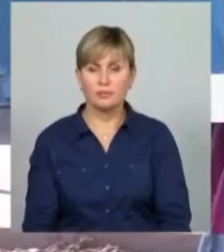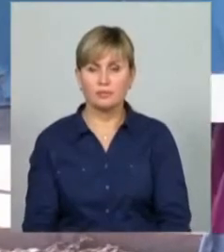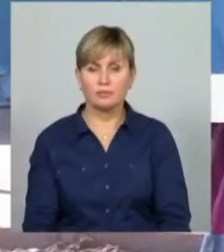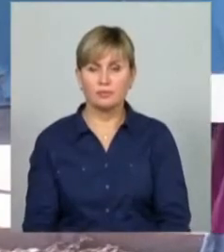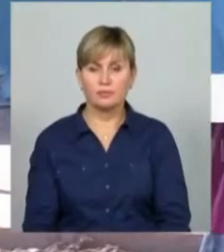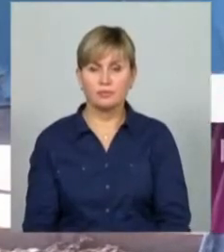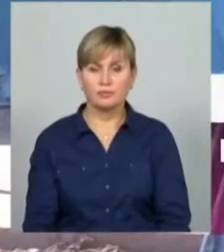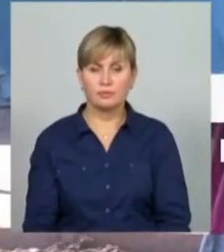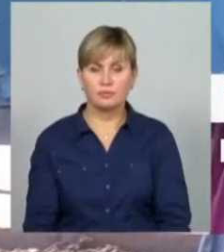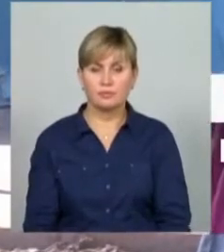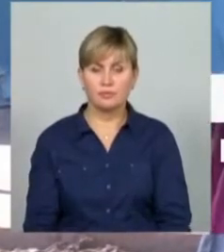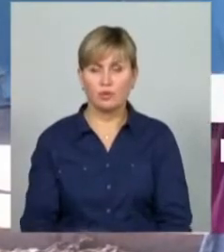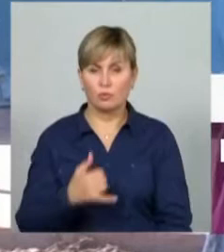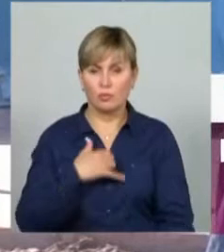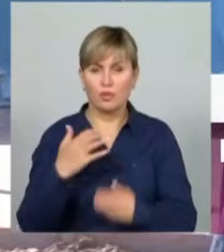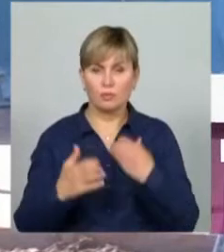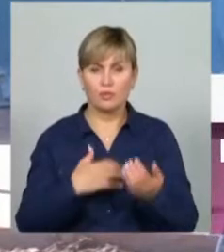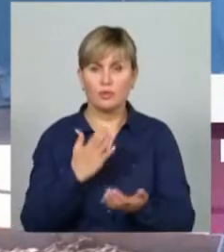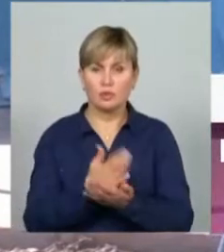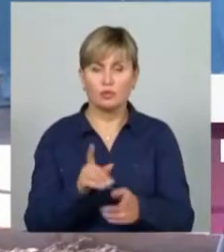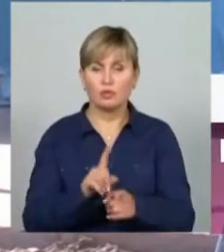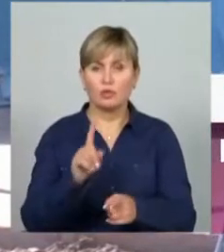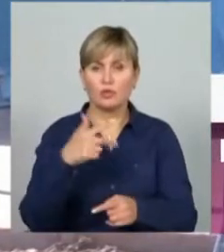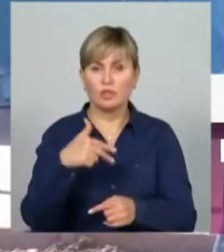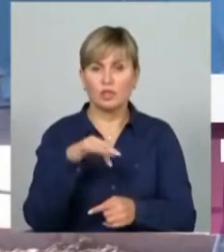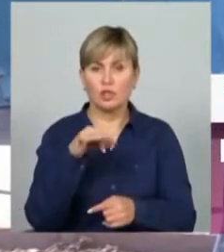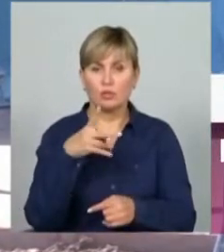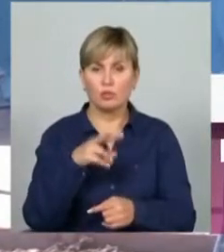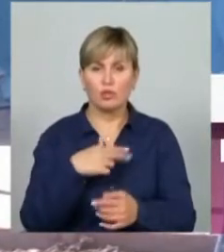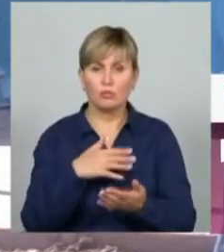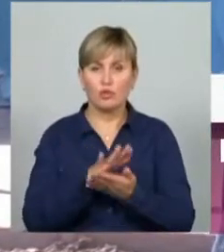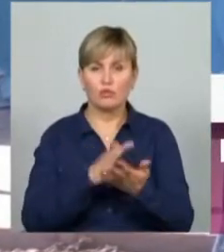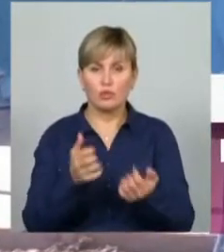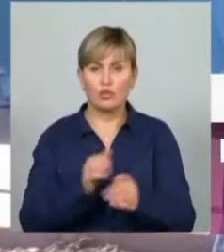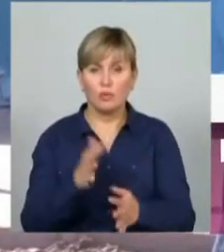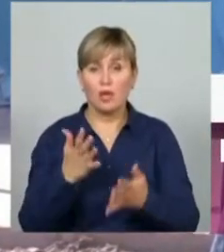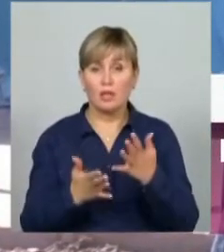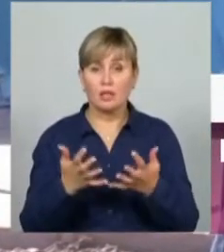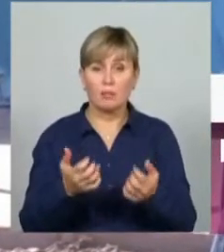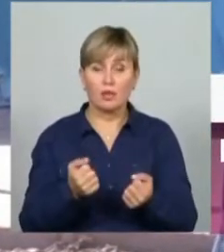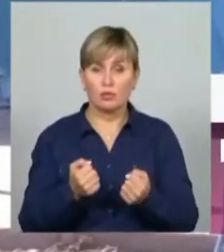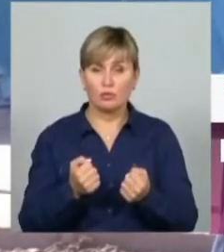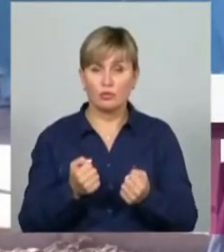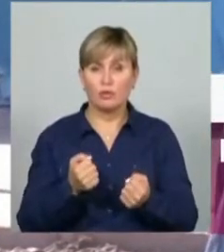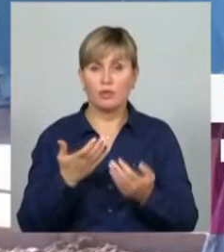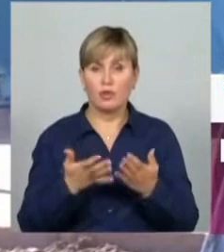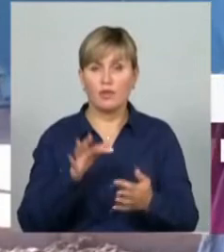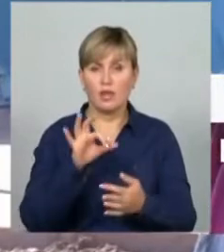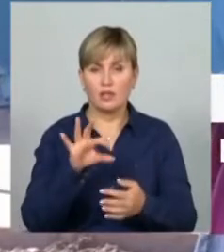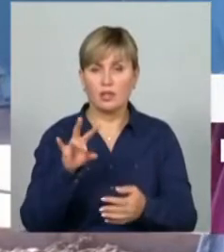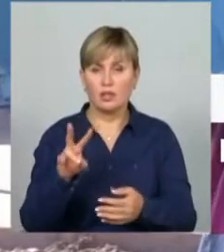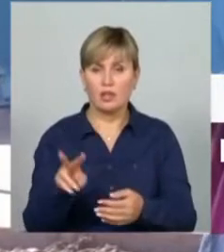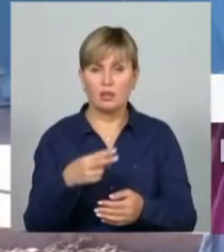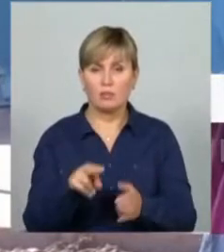что 30 июня тоже мы ничего не получим. Если даже получим, то, я думаю, где-то октябрь-ноябрь, в